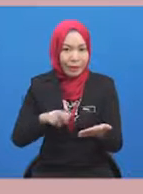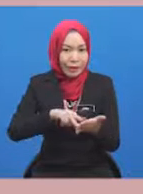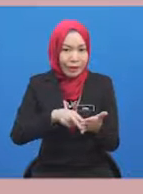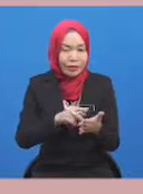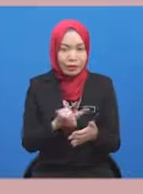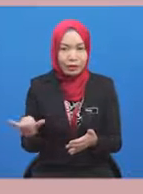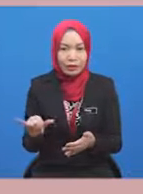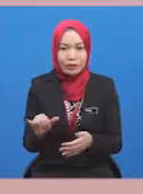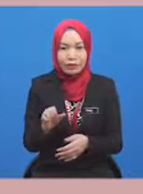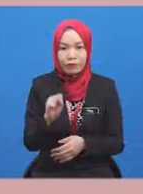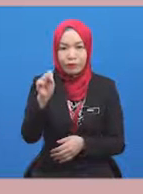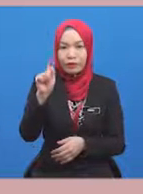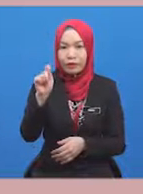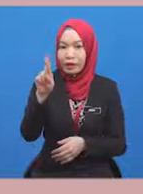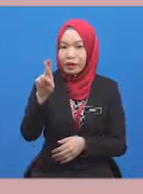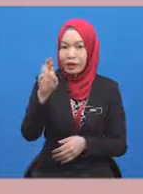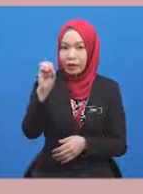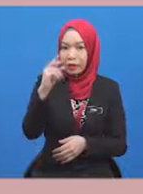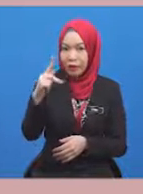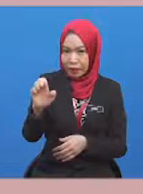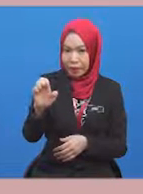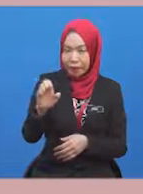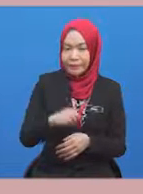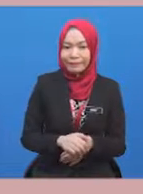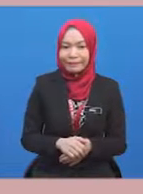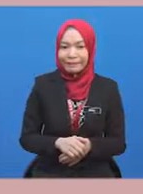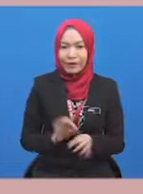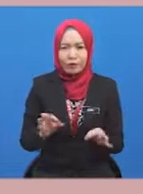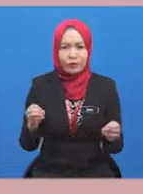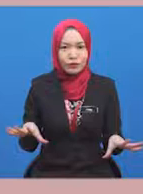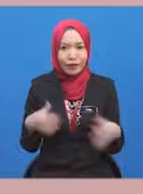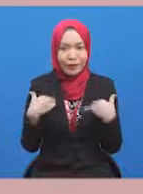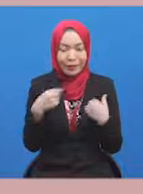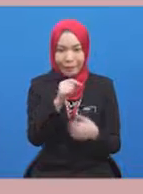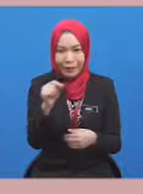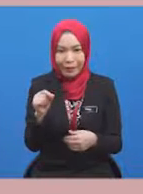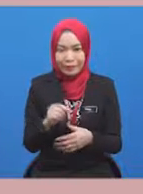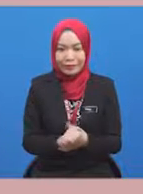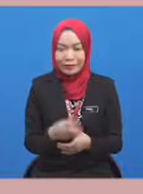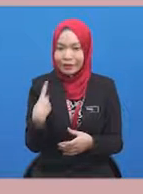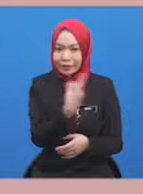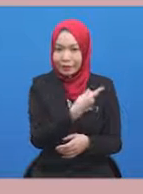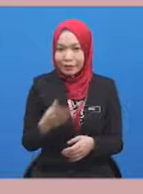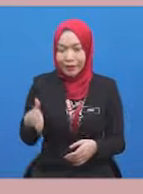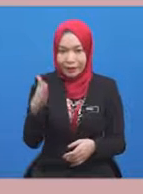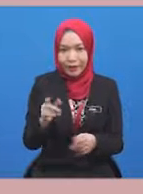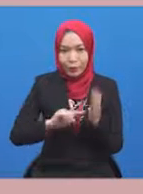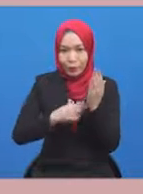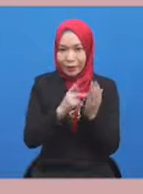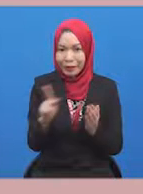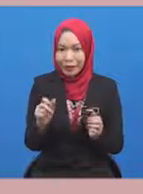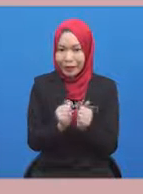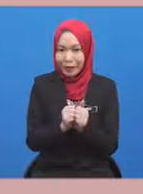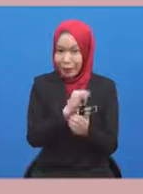stroke. Bila kita sudah ada pen atau pensel, kita akan mulakan dengan melukiskan.